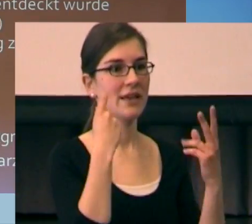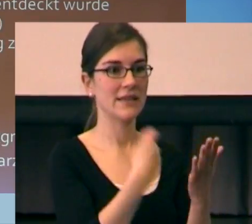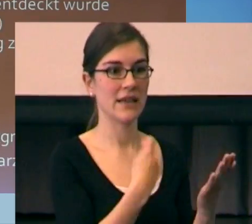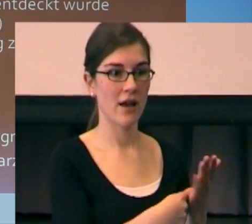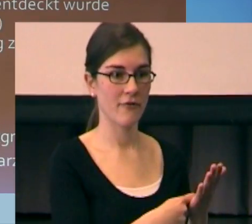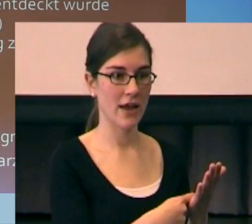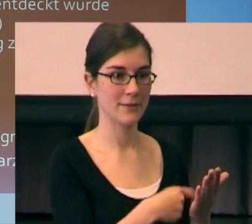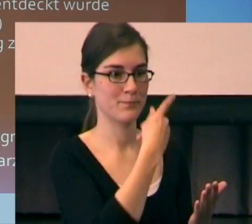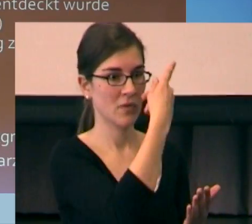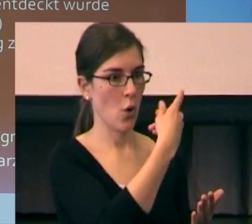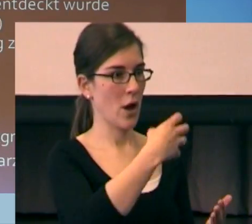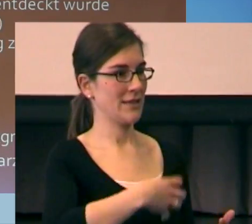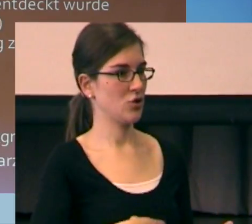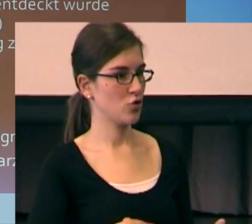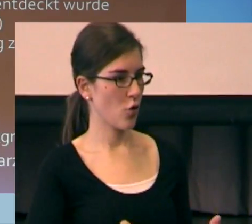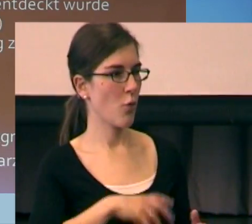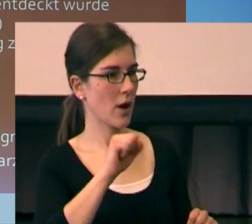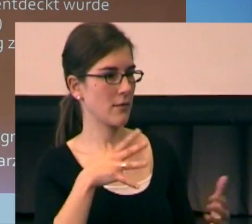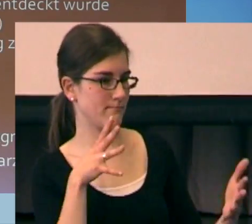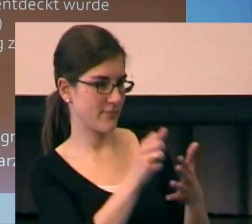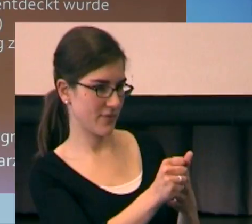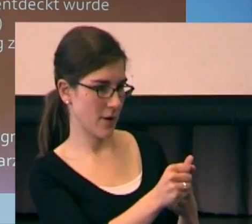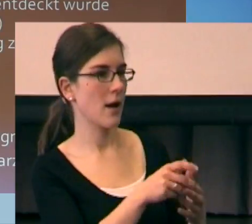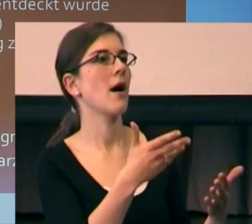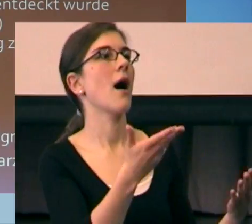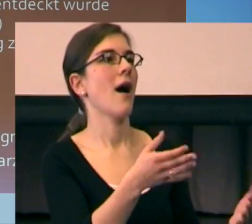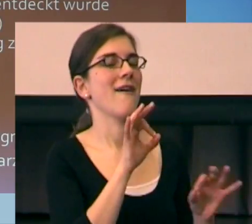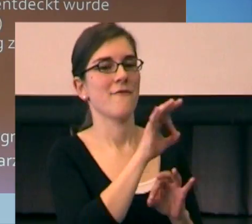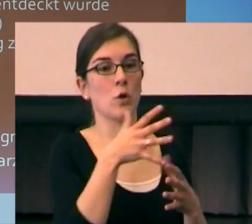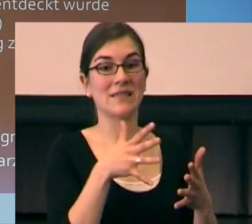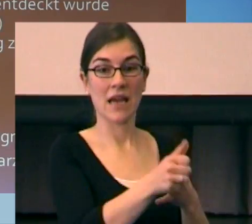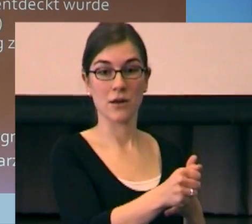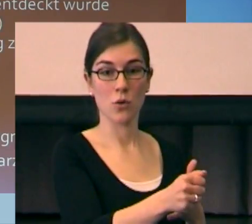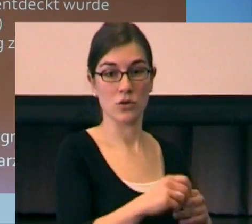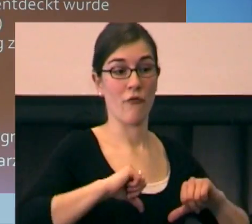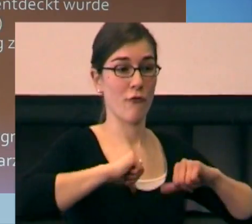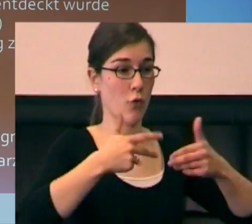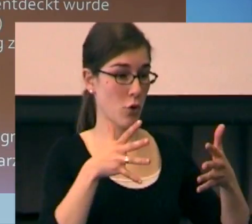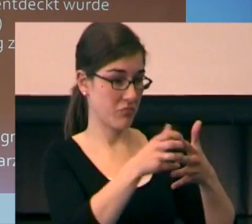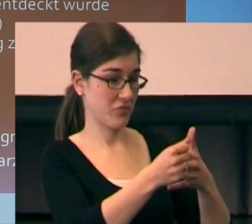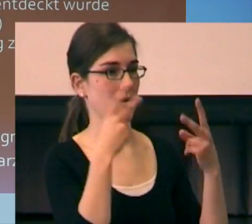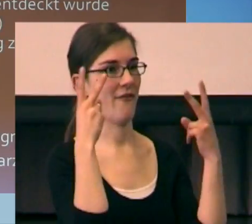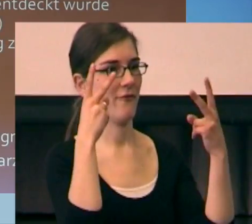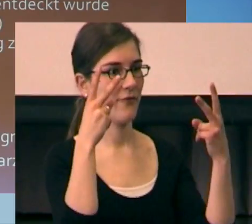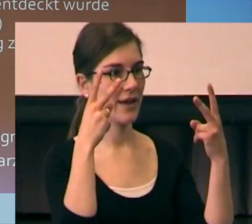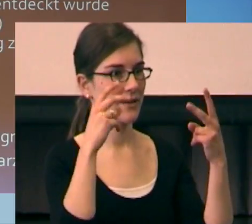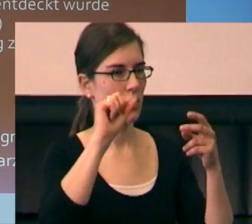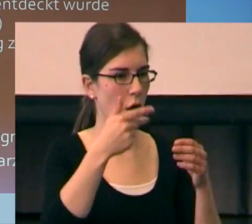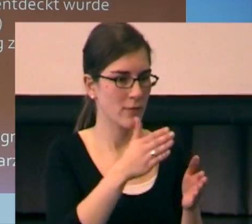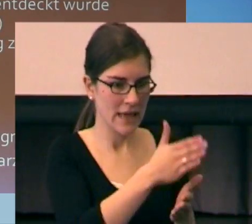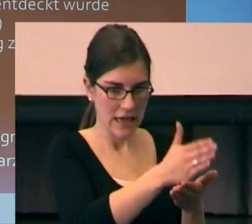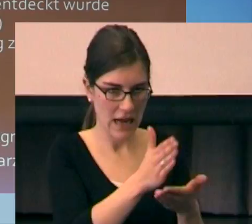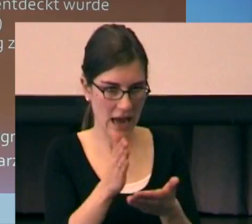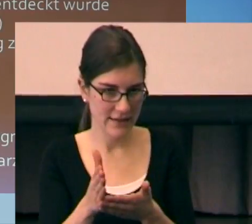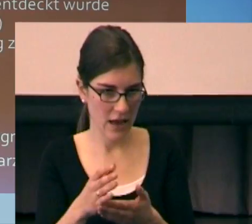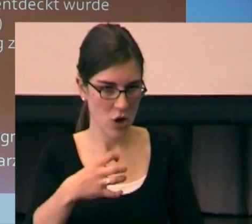sogenannter Tumormarker, einerseits für die Diagnostik, für die Früherkennung, für die Stadieneinteilung